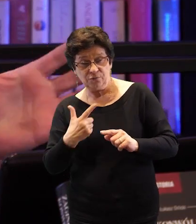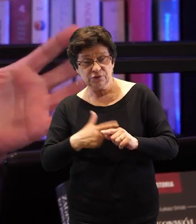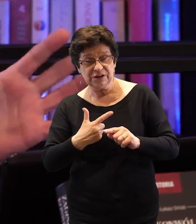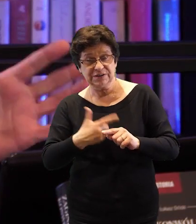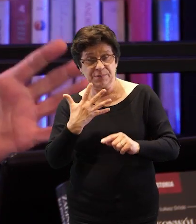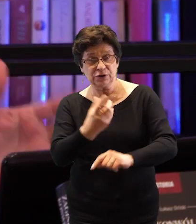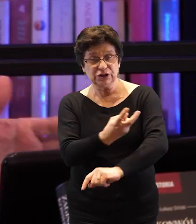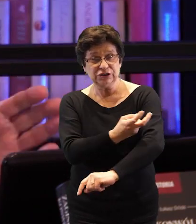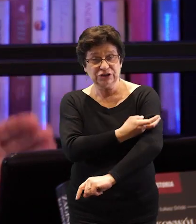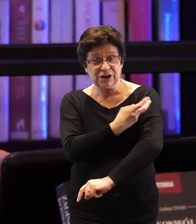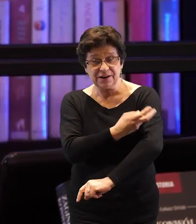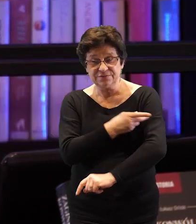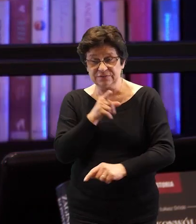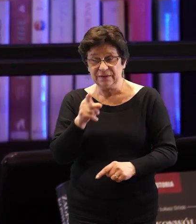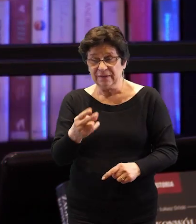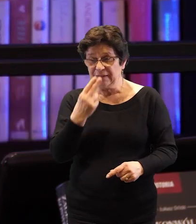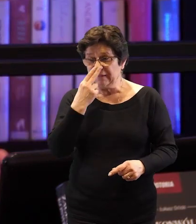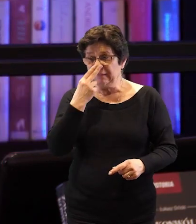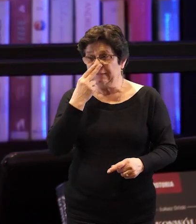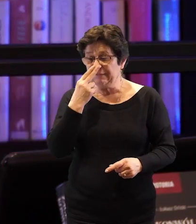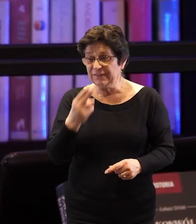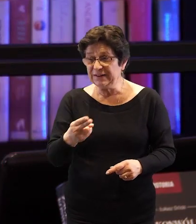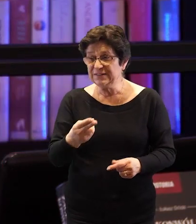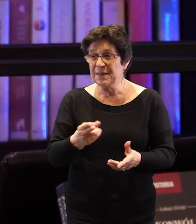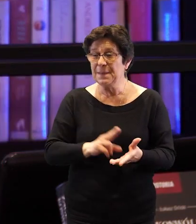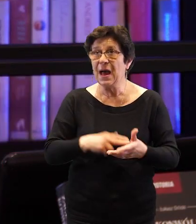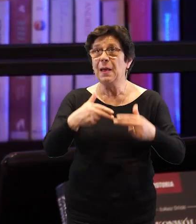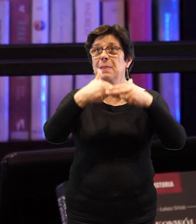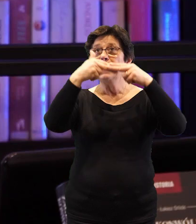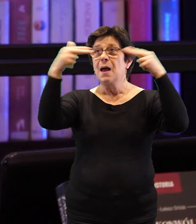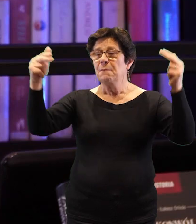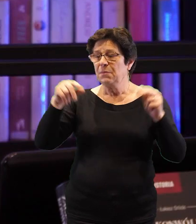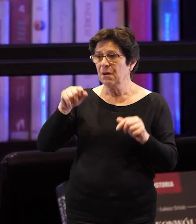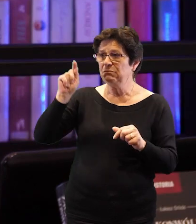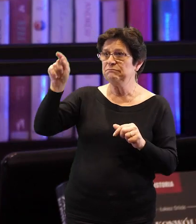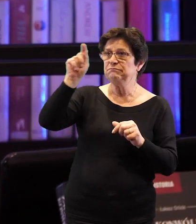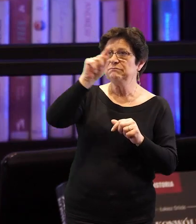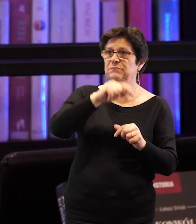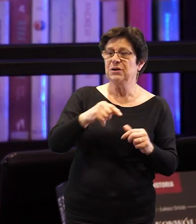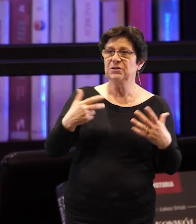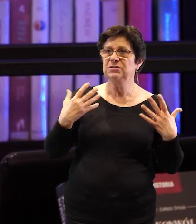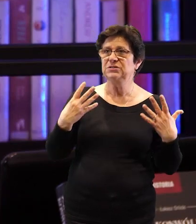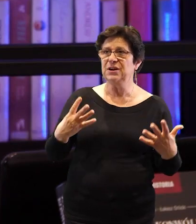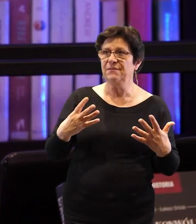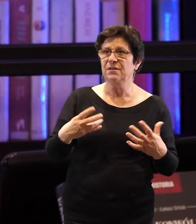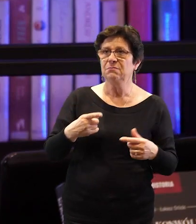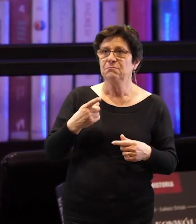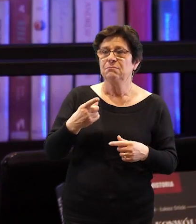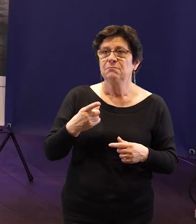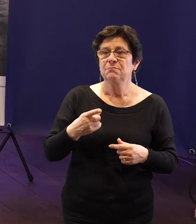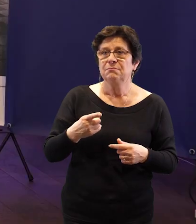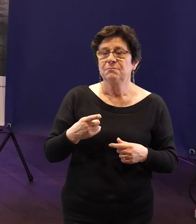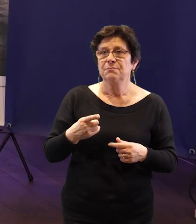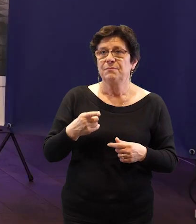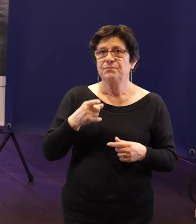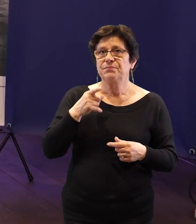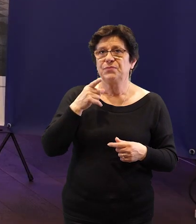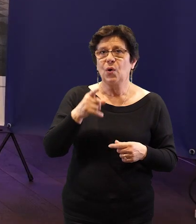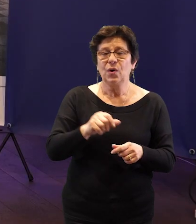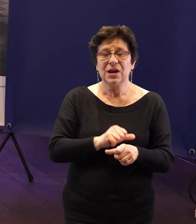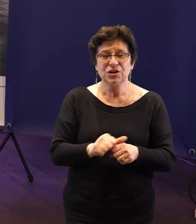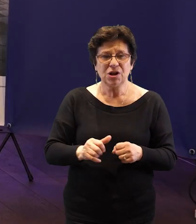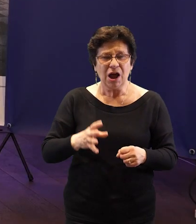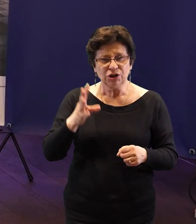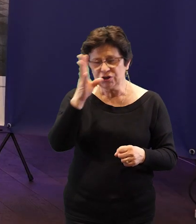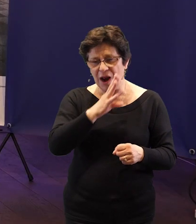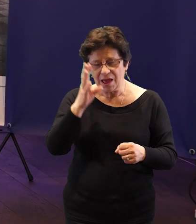Arnold widzi coś na niebie, mówi o tym dziennikarzom i zaczyna się niezwykła afera, nieprawdopodobna. To szaleństwo, które było